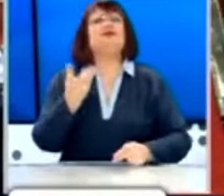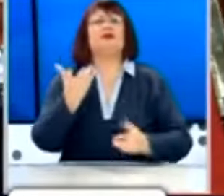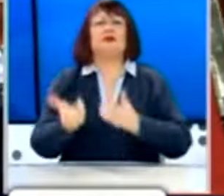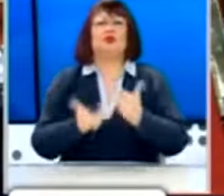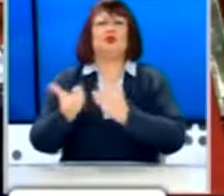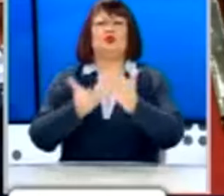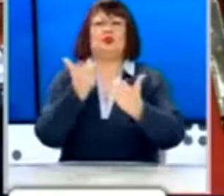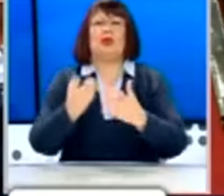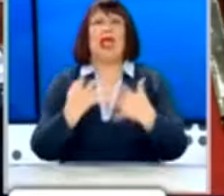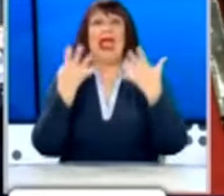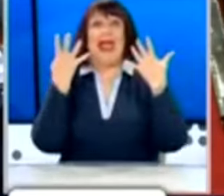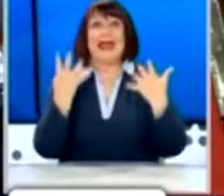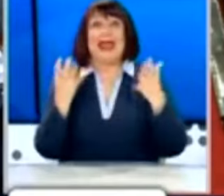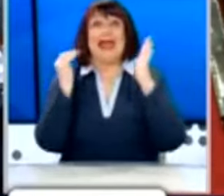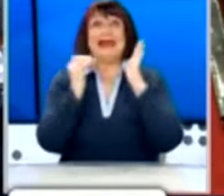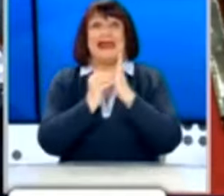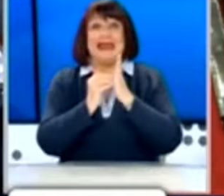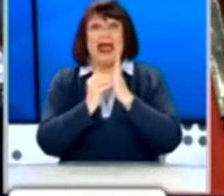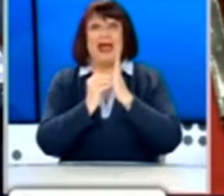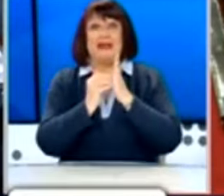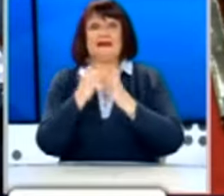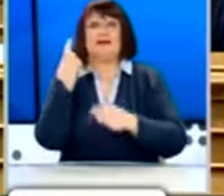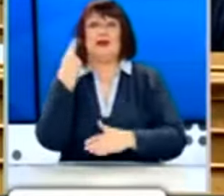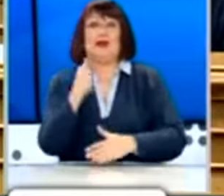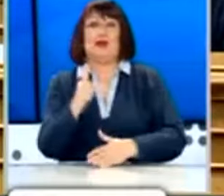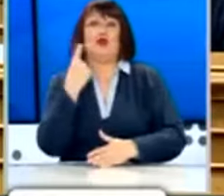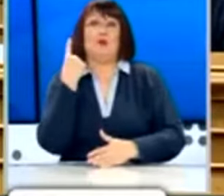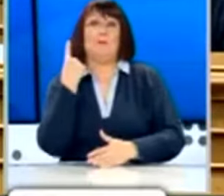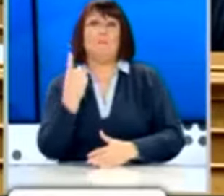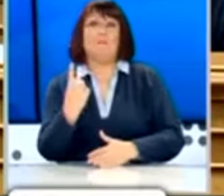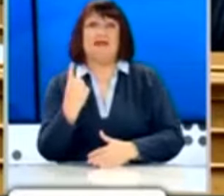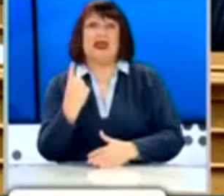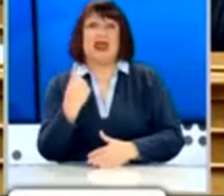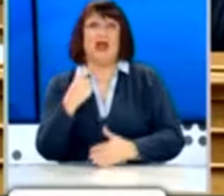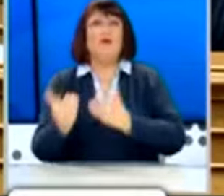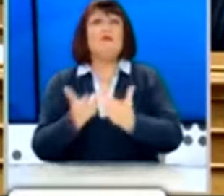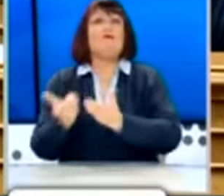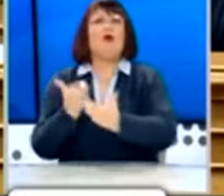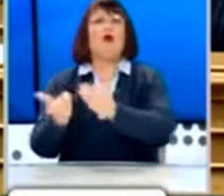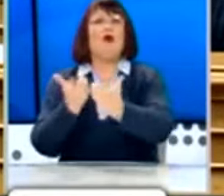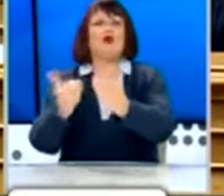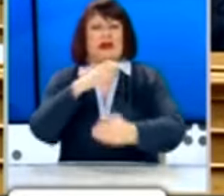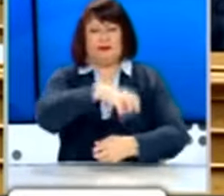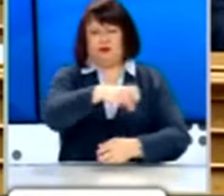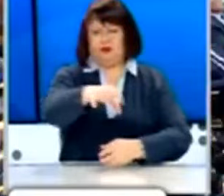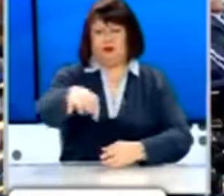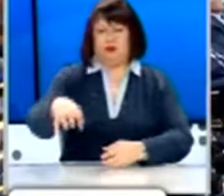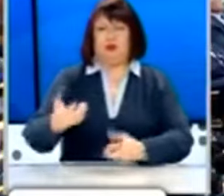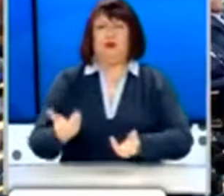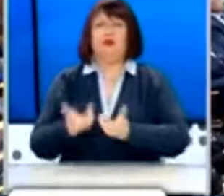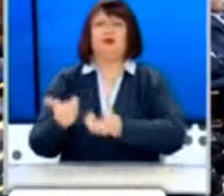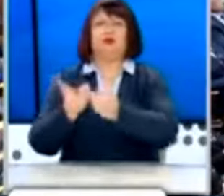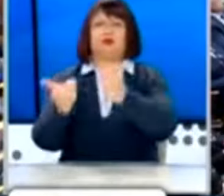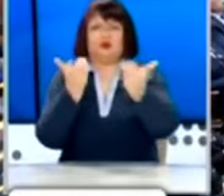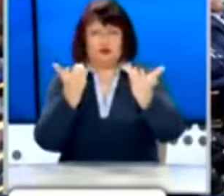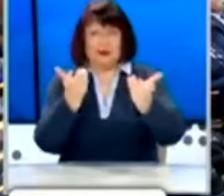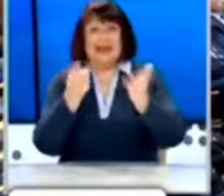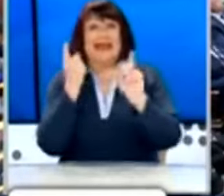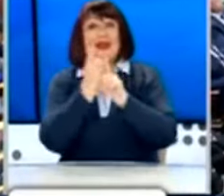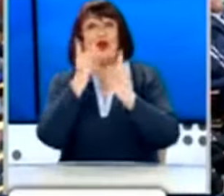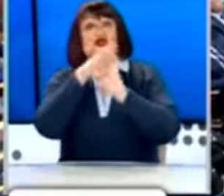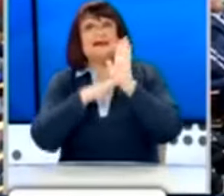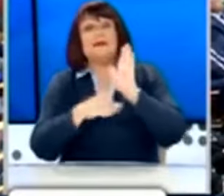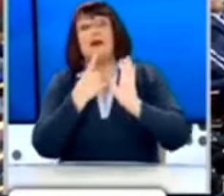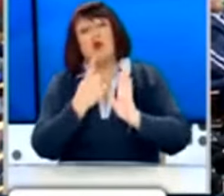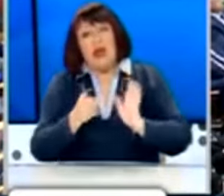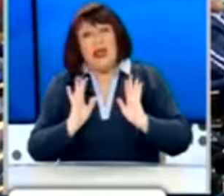κοινοβουλευτική περίοδο για να δώσει εκ της τεθλασμένης έστω απαντήσεις στον Αντώνη Σαμαρά για τη στάση του απέναντι στον Νίκο Παπά προημερών